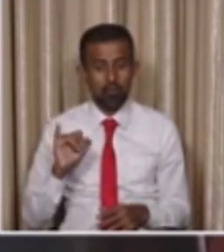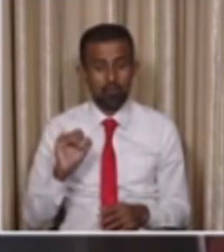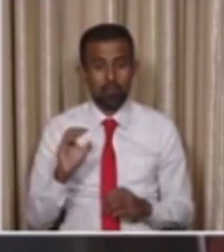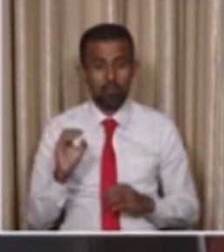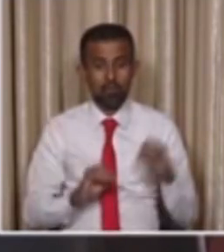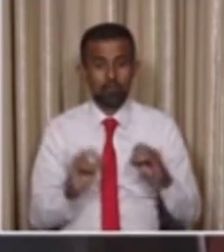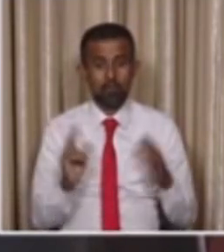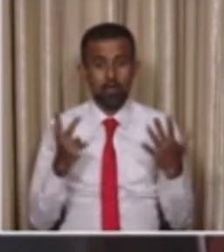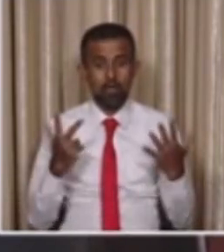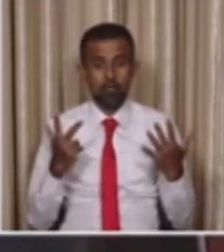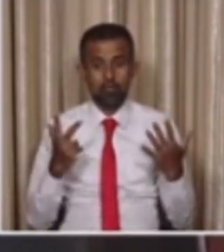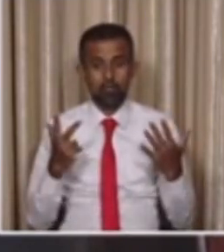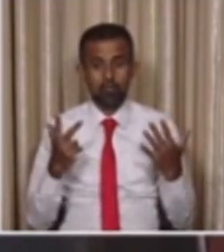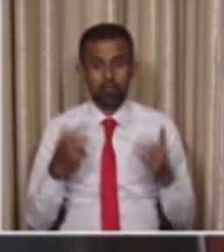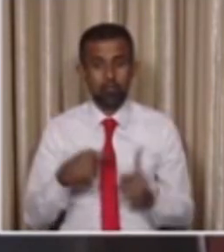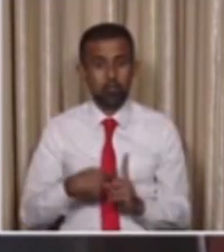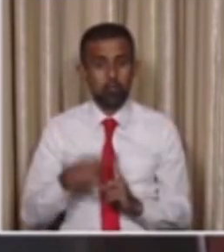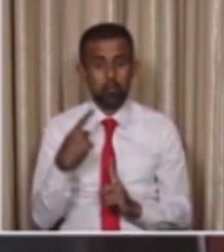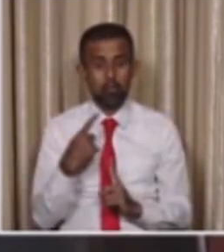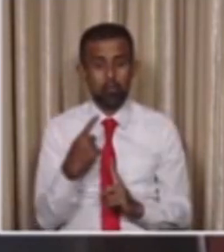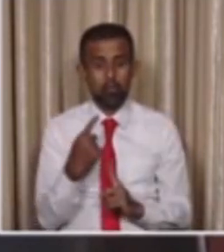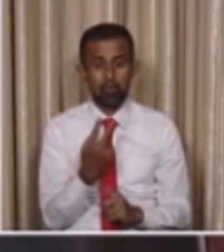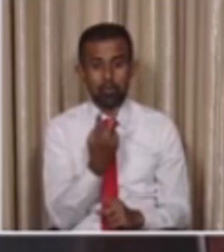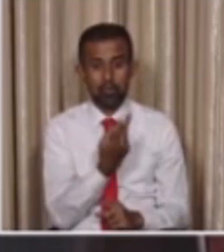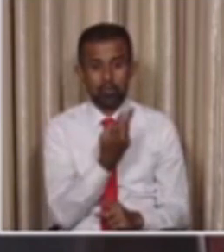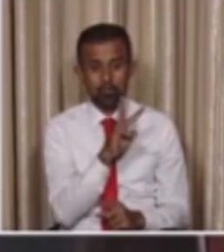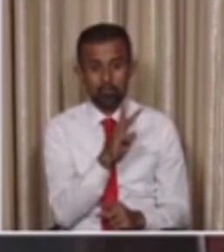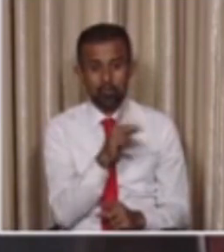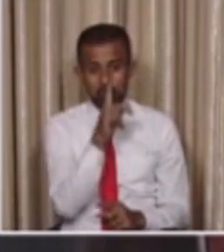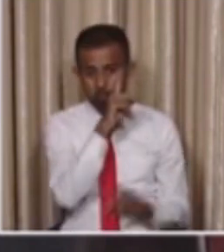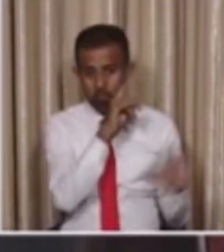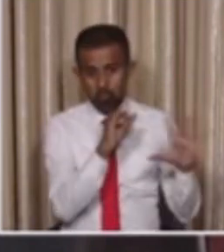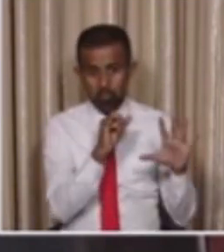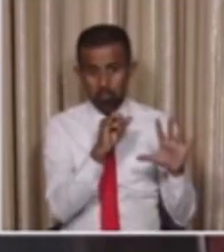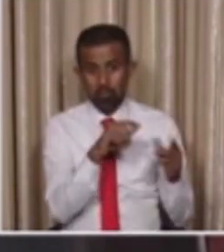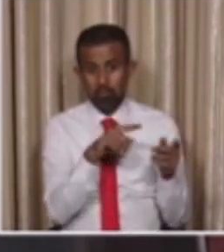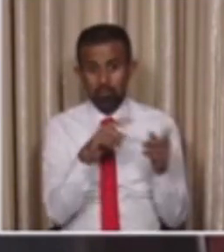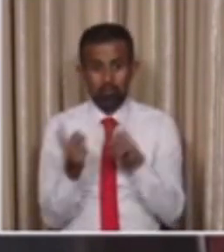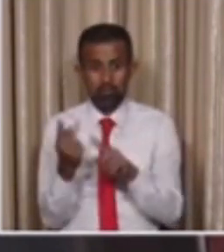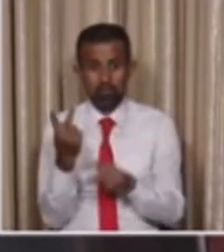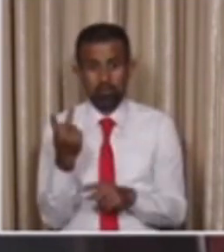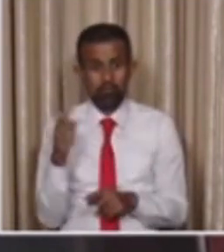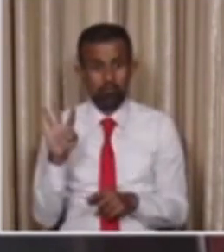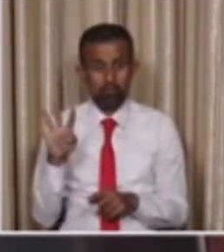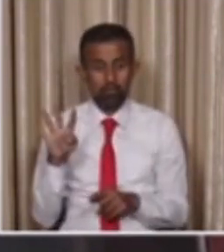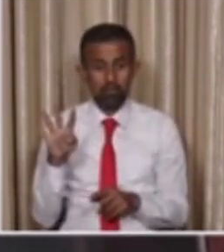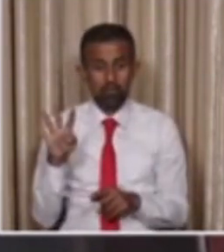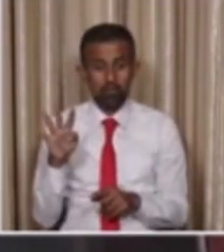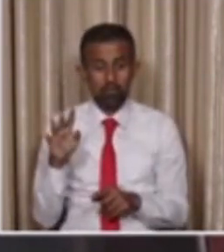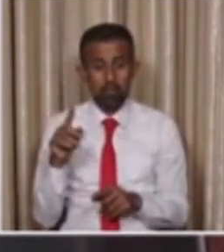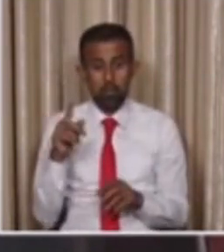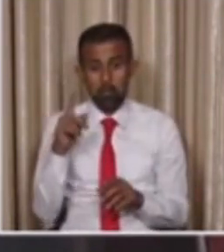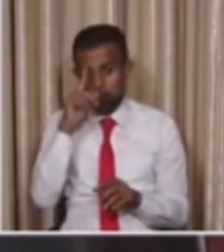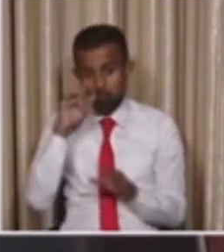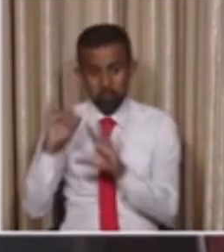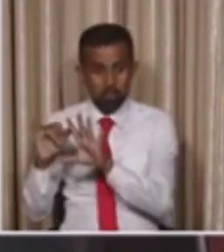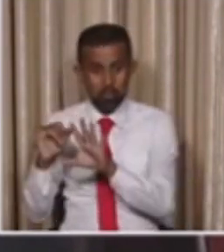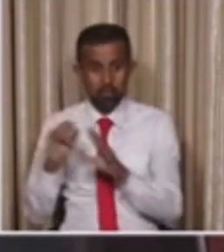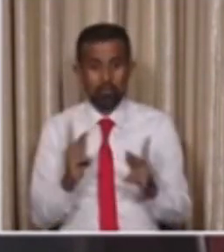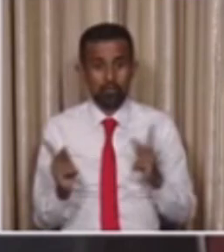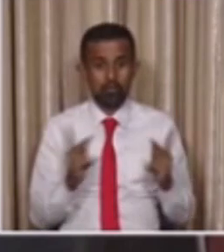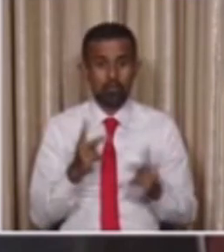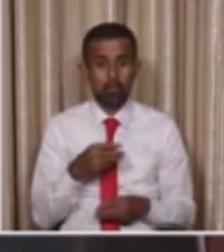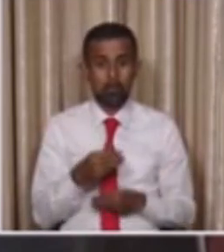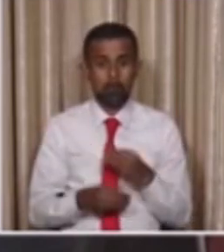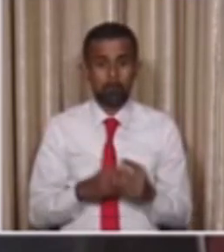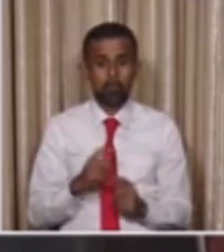80%ක වර්ධනයක් 2023 පළවෙනි මාස 6ට වඩා 2024 පළවෙනි මාසයේදී සංචාර